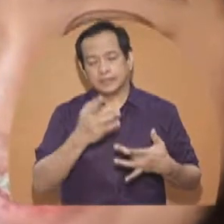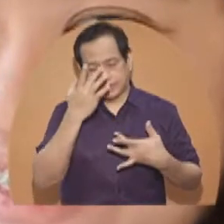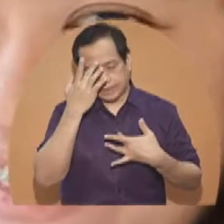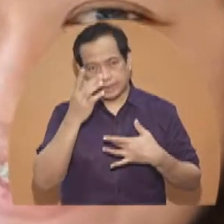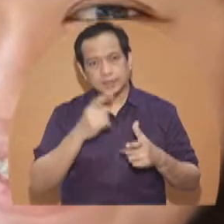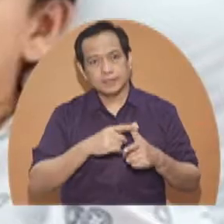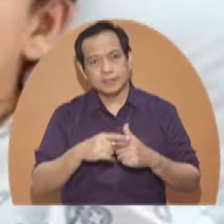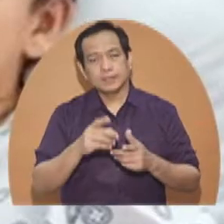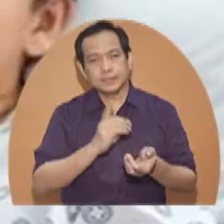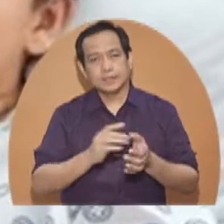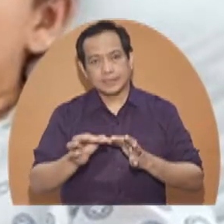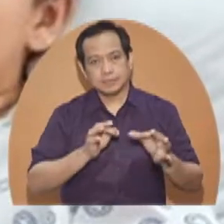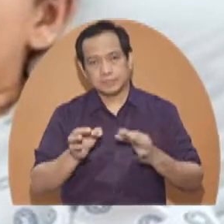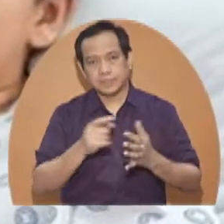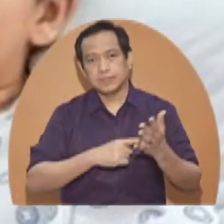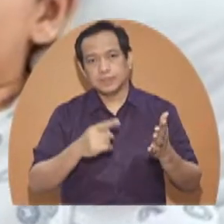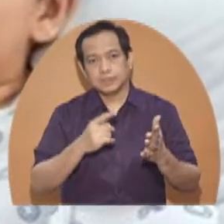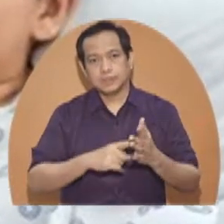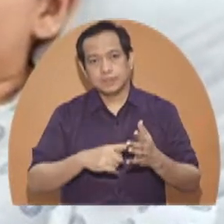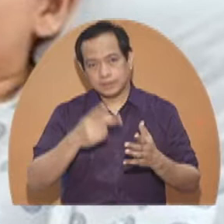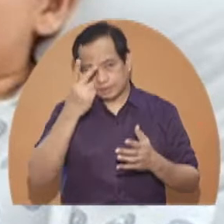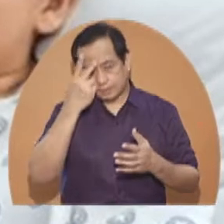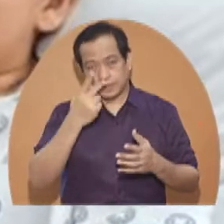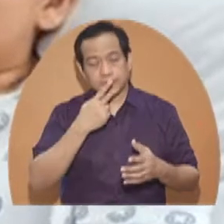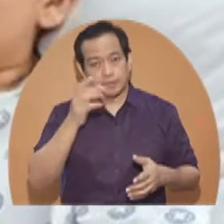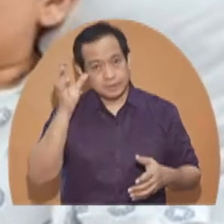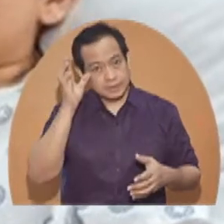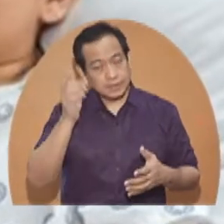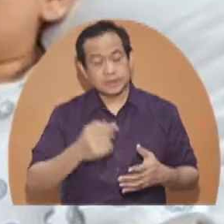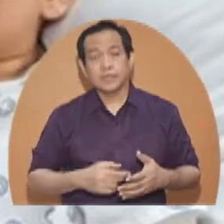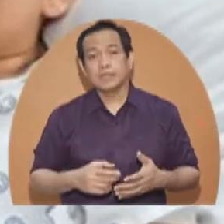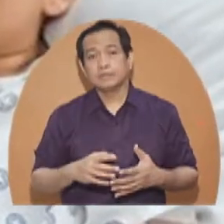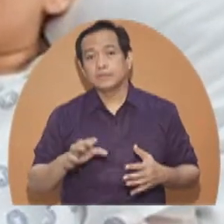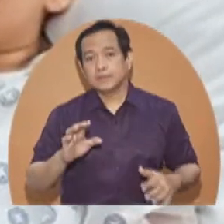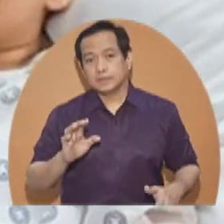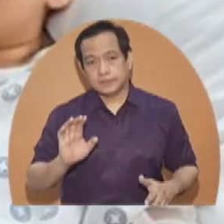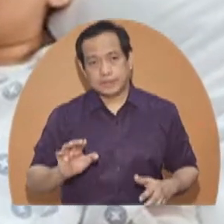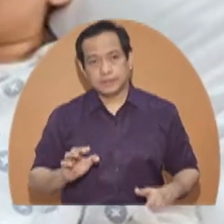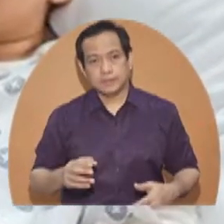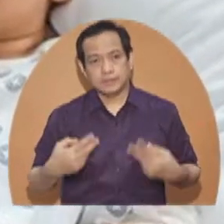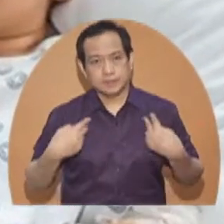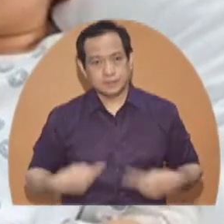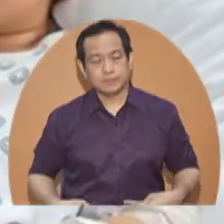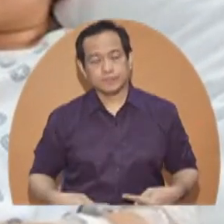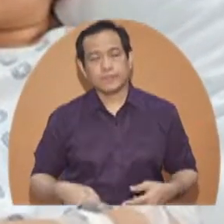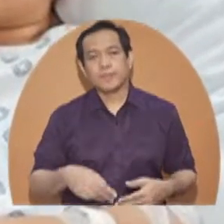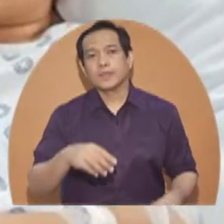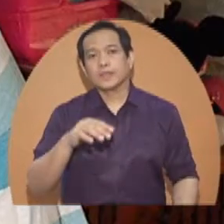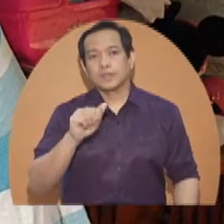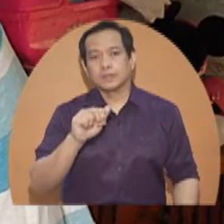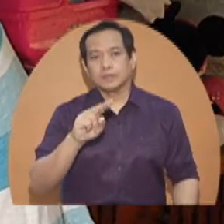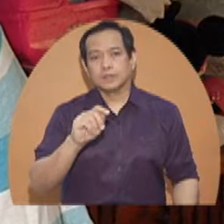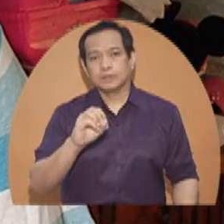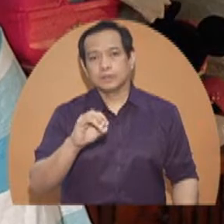sakit. Ipinaliwanag ng mga doktor sa magulang ni Charles ang kanyang kalagayan. Yung